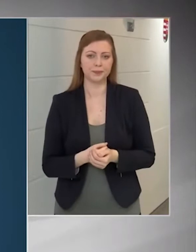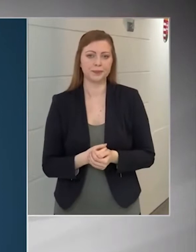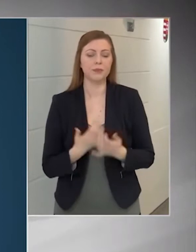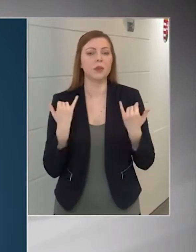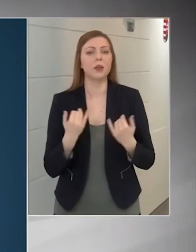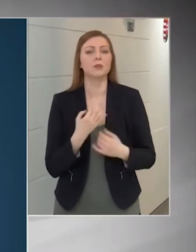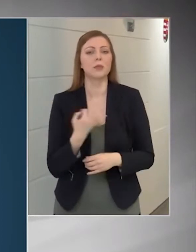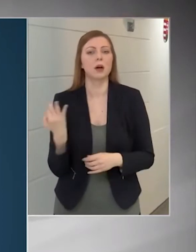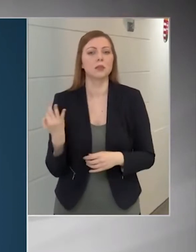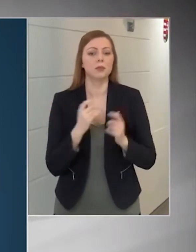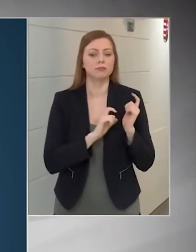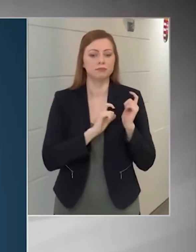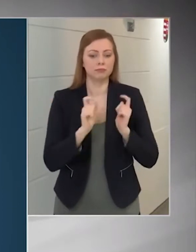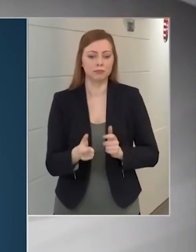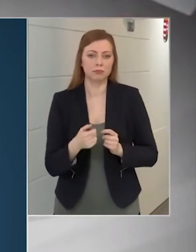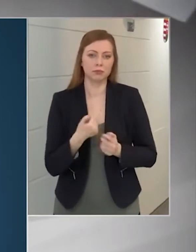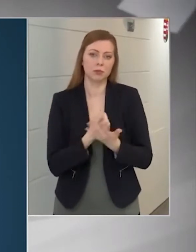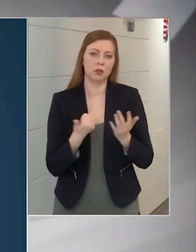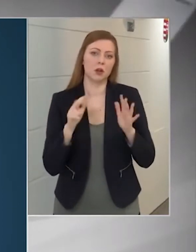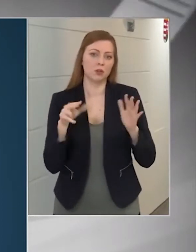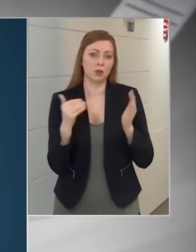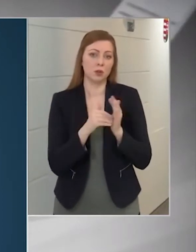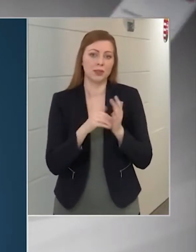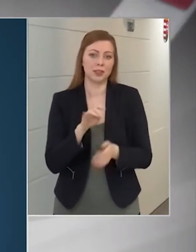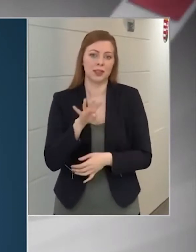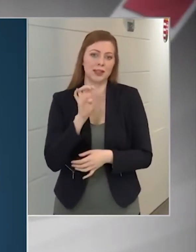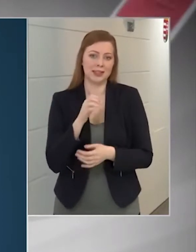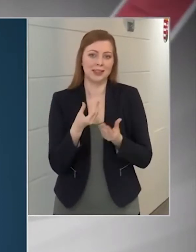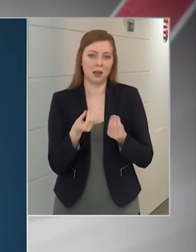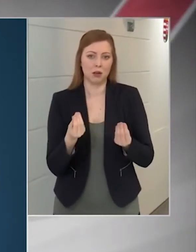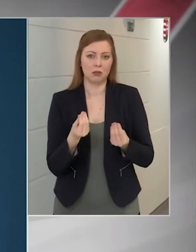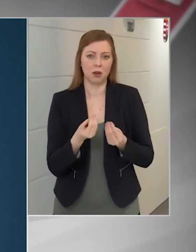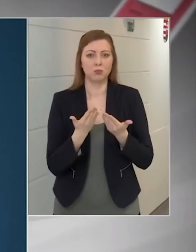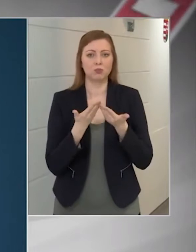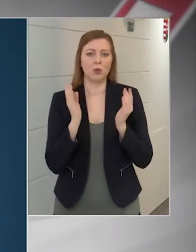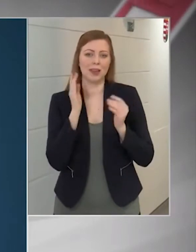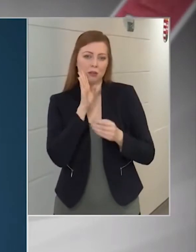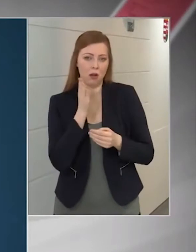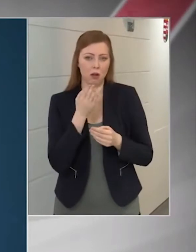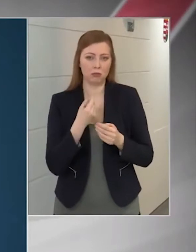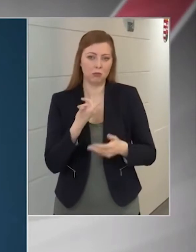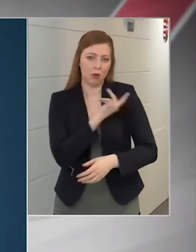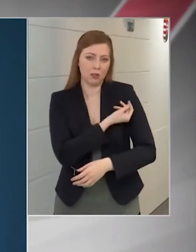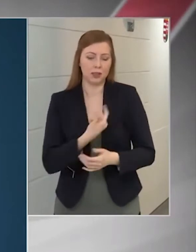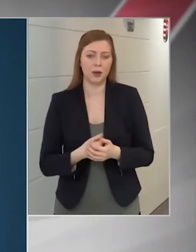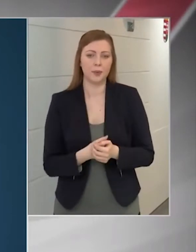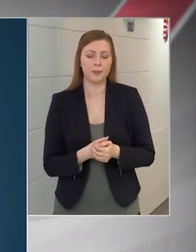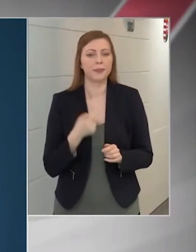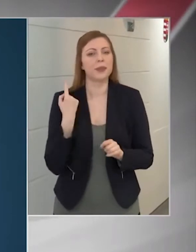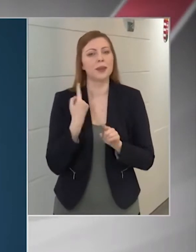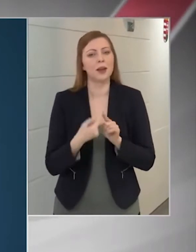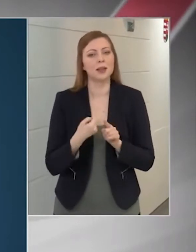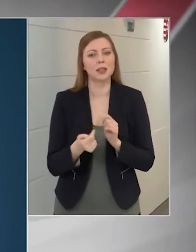mai napon érkezett 68.400 adag Moderna vakcina, részben